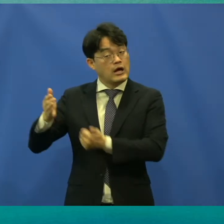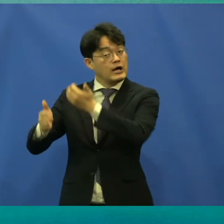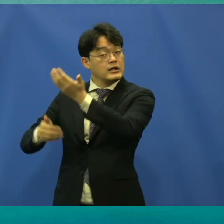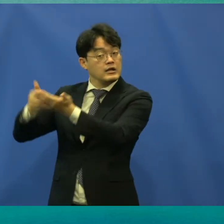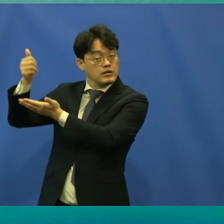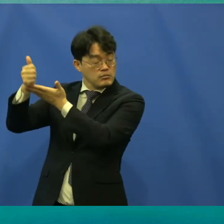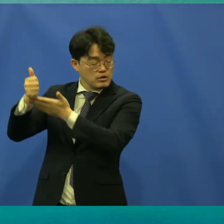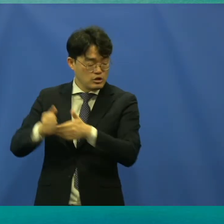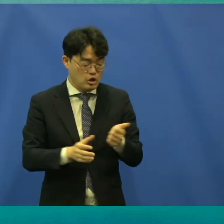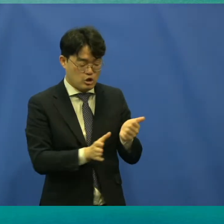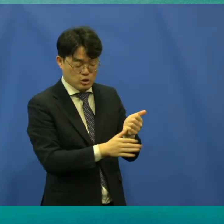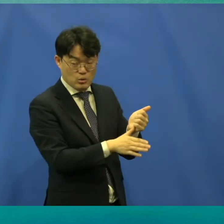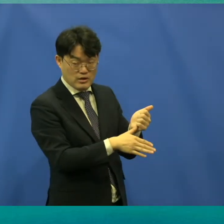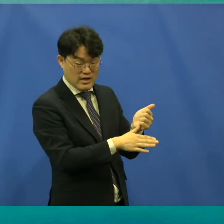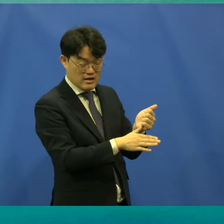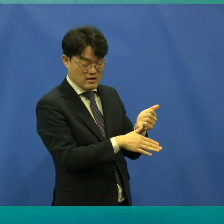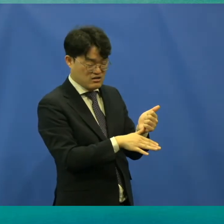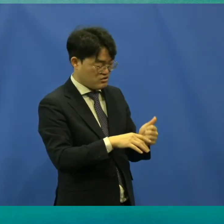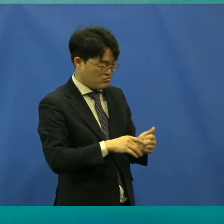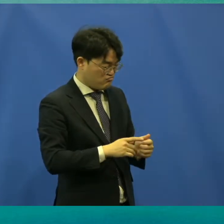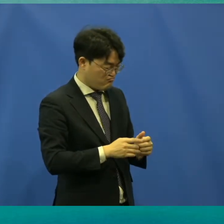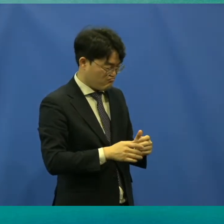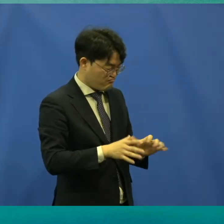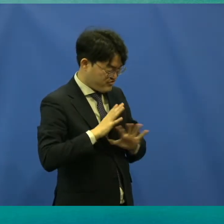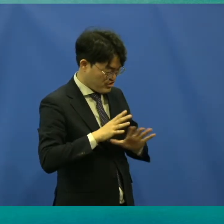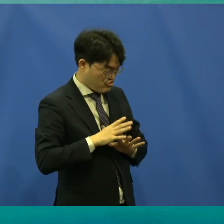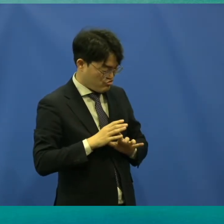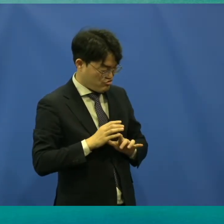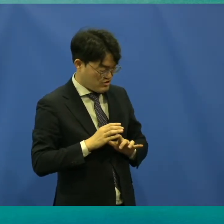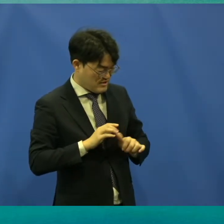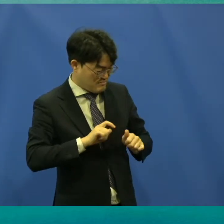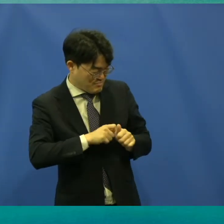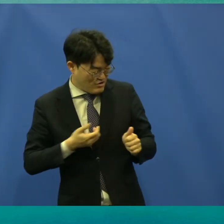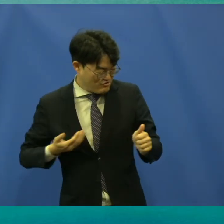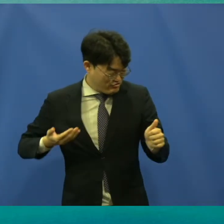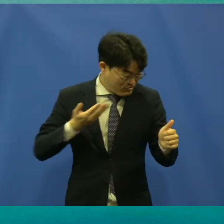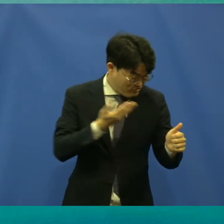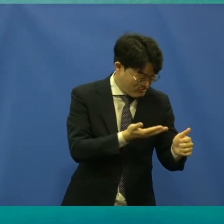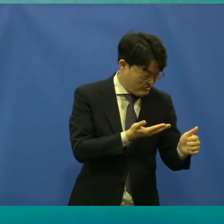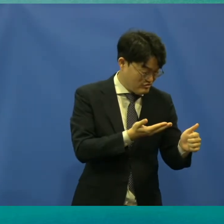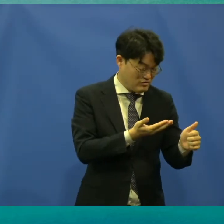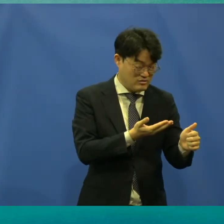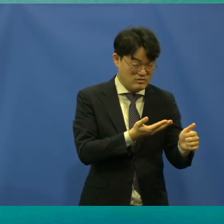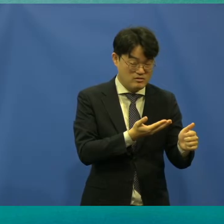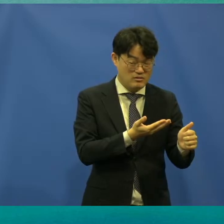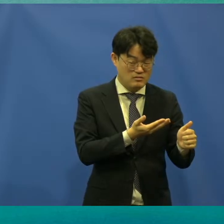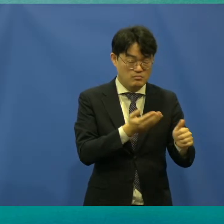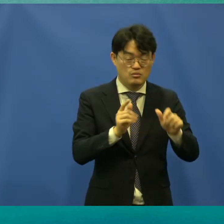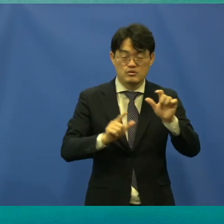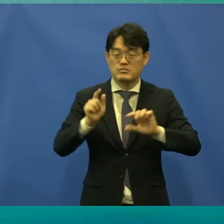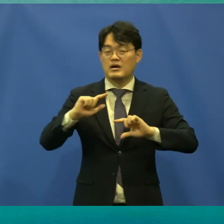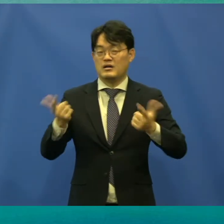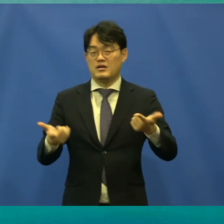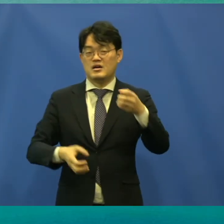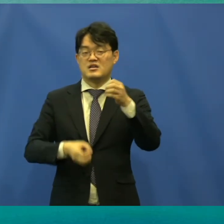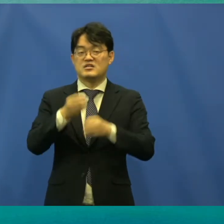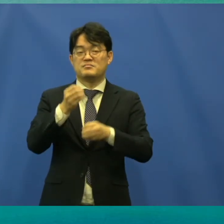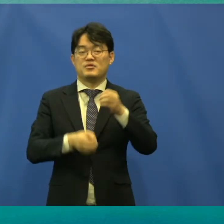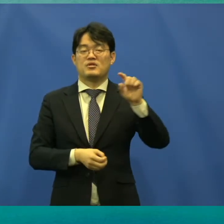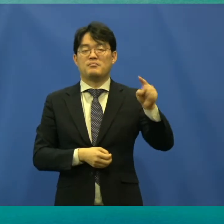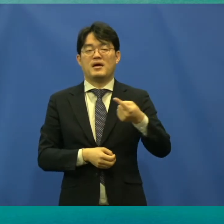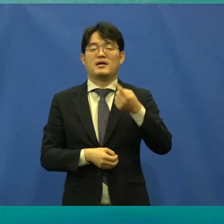그렇지 않습니다. 시편 103편 10절에 우리의 죄를 따라 우리를 처벌하지는 아니하시며,